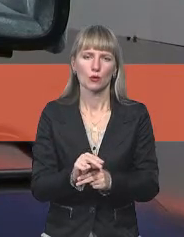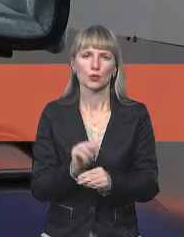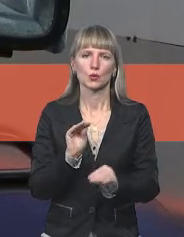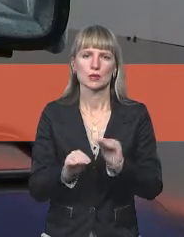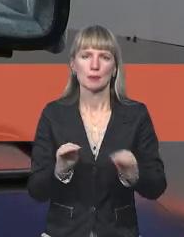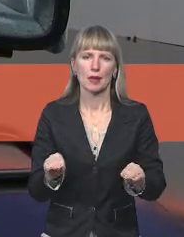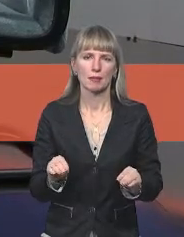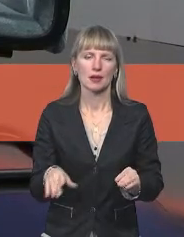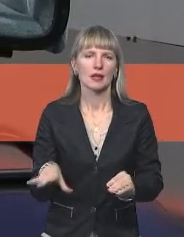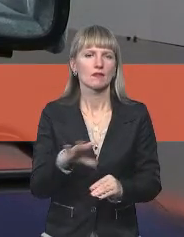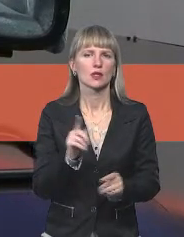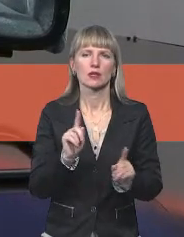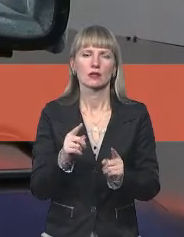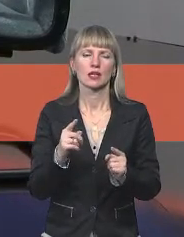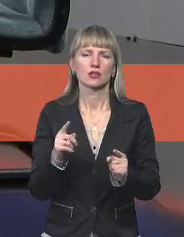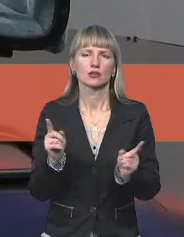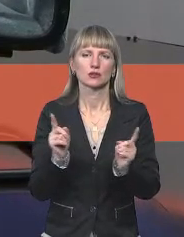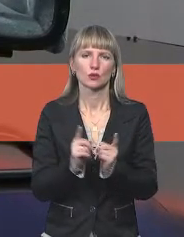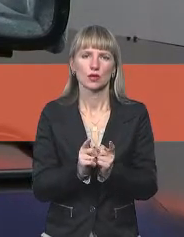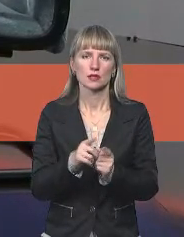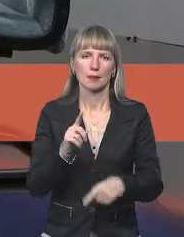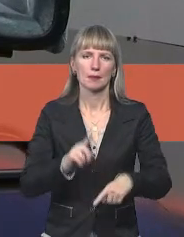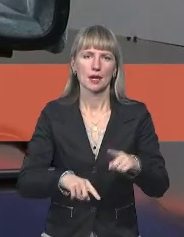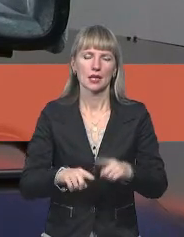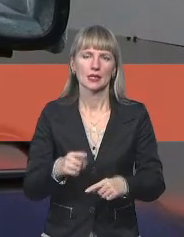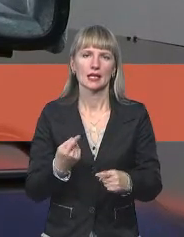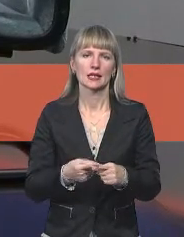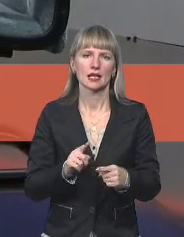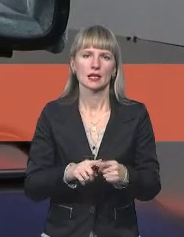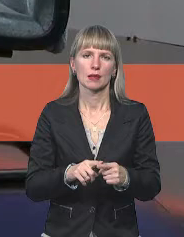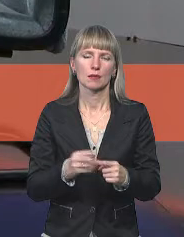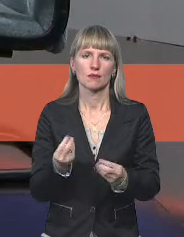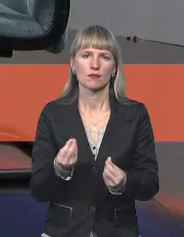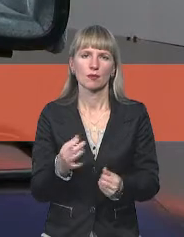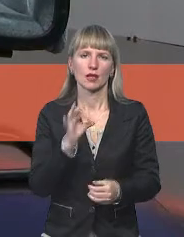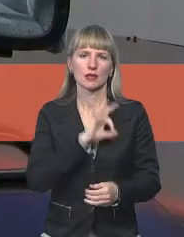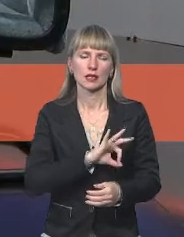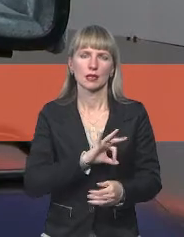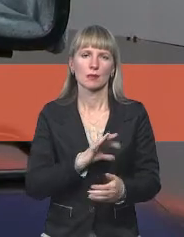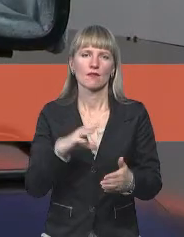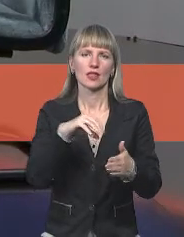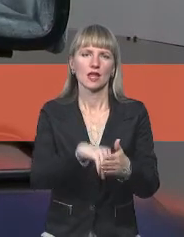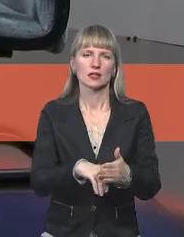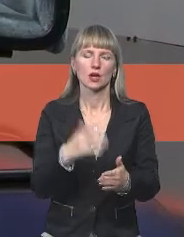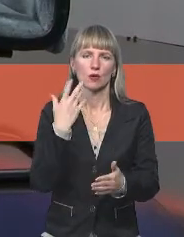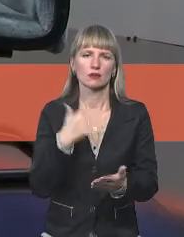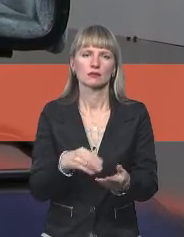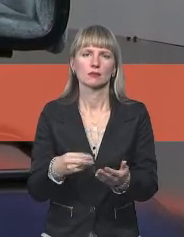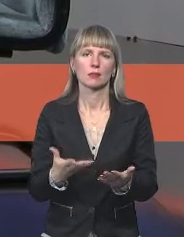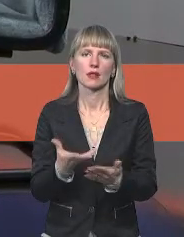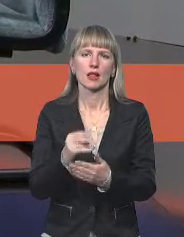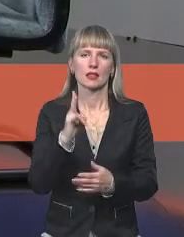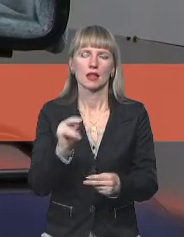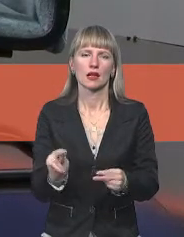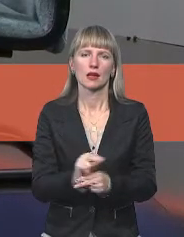устаткування, меблі, тобто все те інше, з чим стикаються батьки, ось цими благодійними так званими внесками, коли вони там на ремонт здають, або